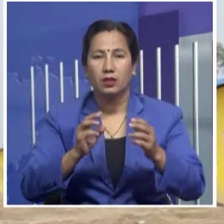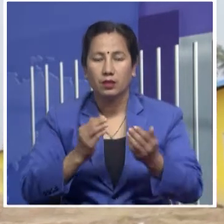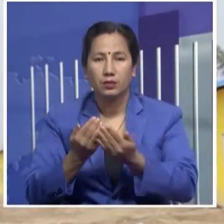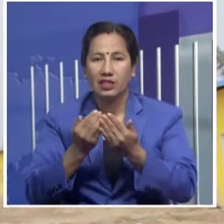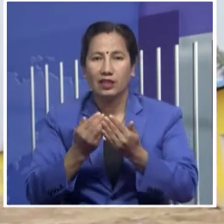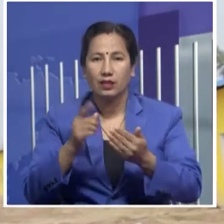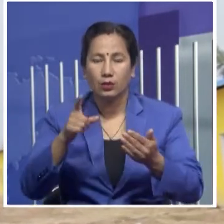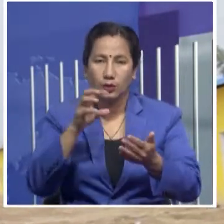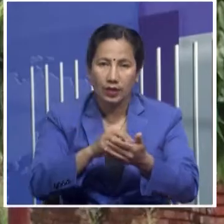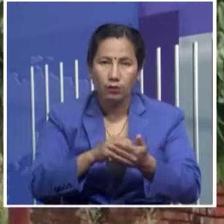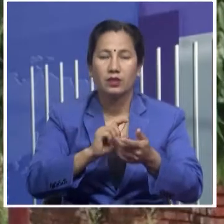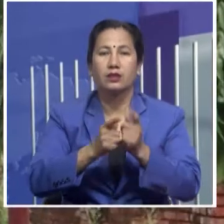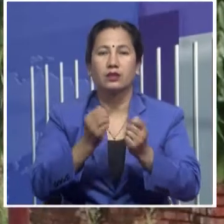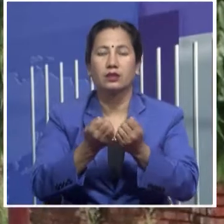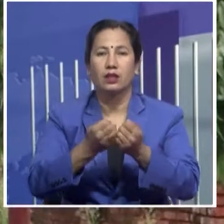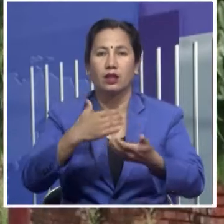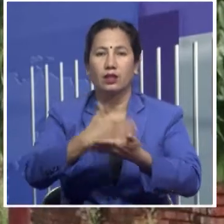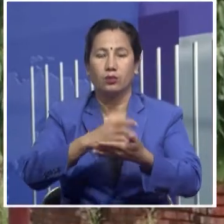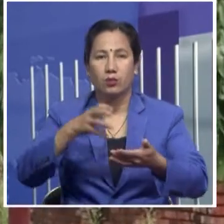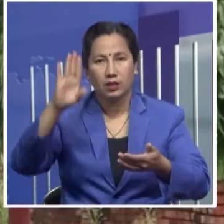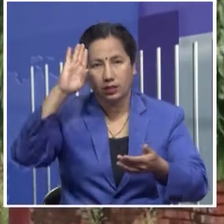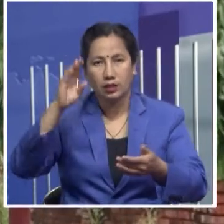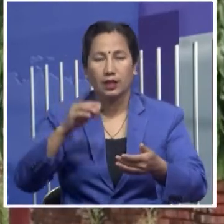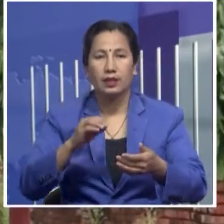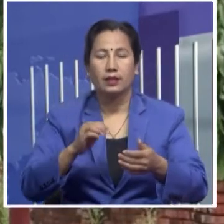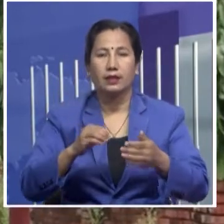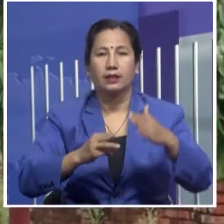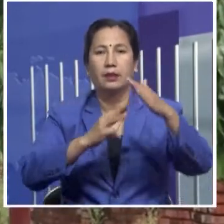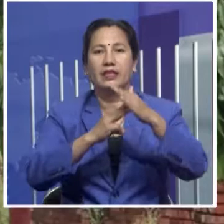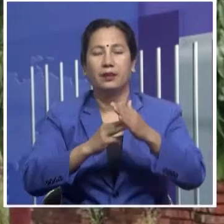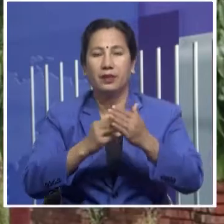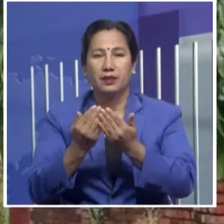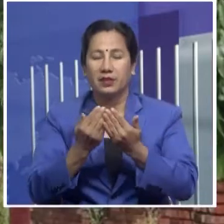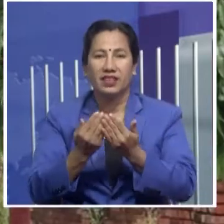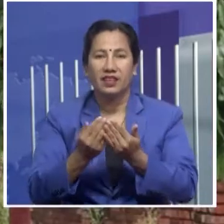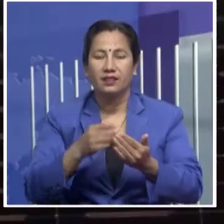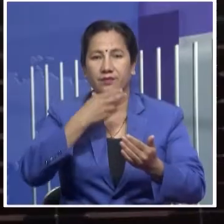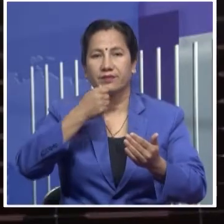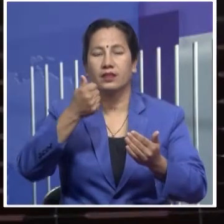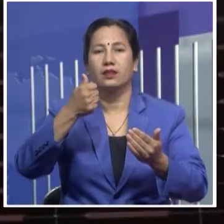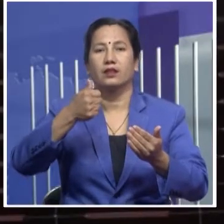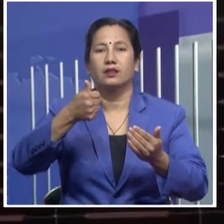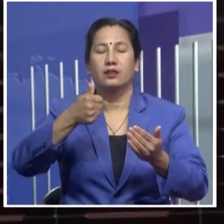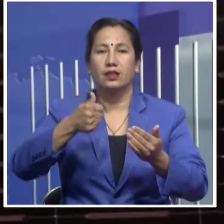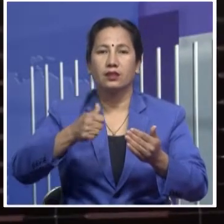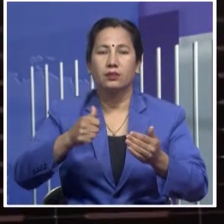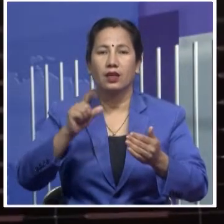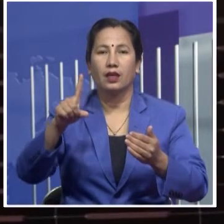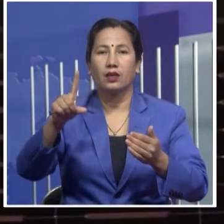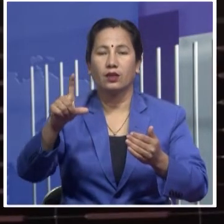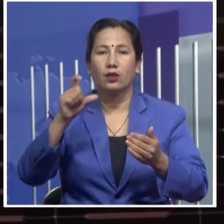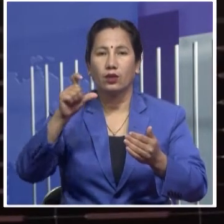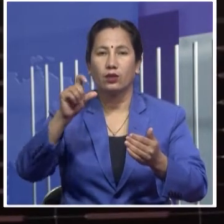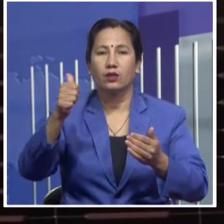स्थानमा हामीले स्थानान्तरण गर्छौँ। लुम्बिनी प्रदेश सरकारले सरस्वती माध्यमिक विद्यालयलाई अस्थायी संरचना बनाउन 1,60,00,000 र